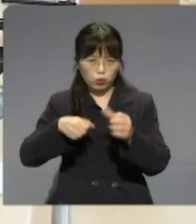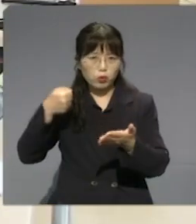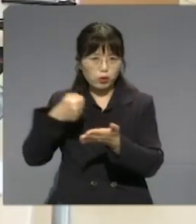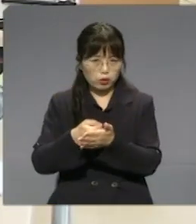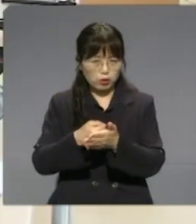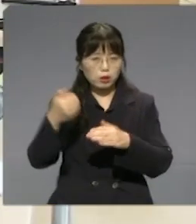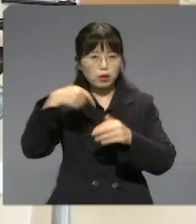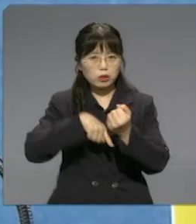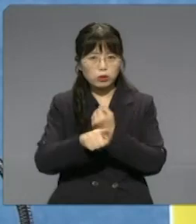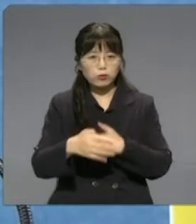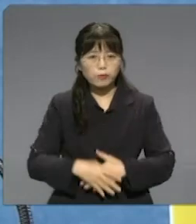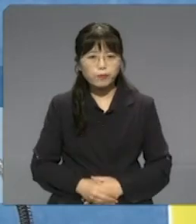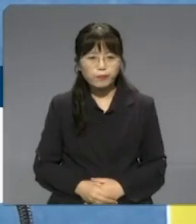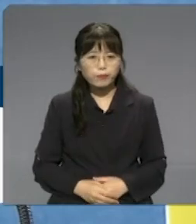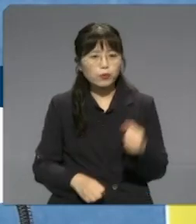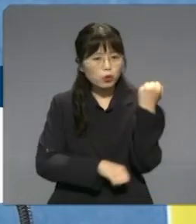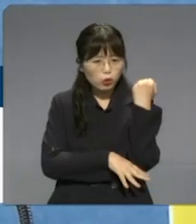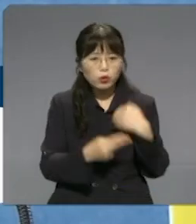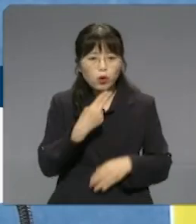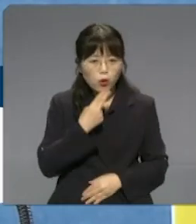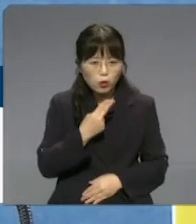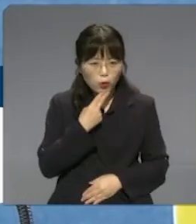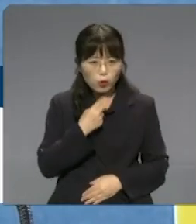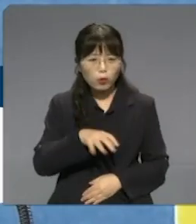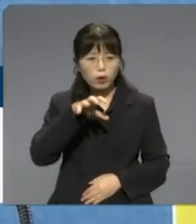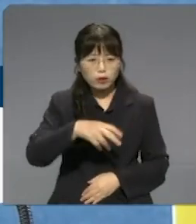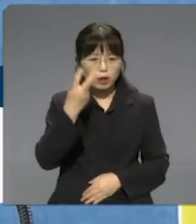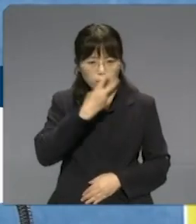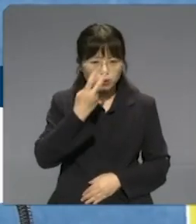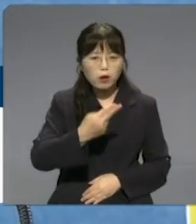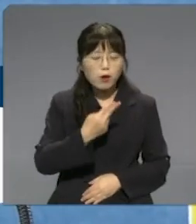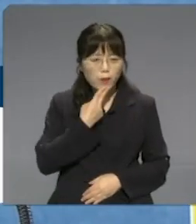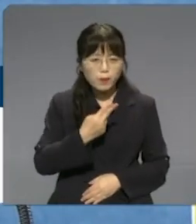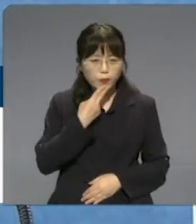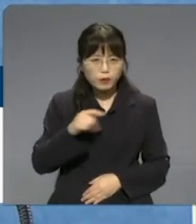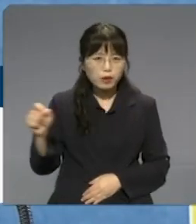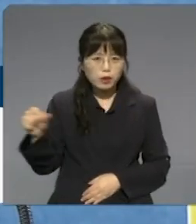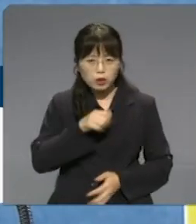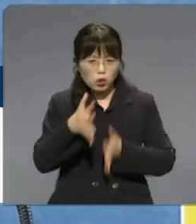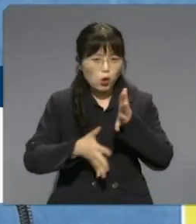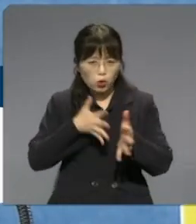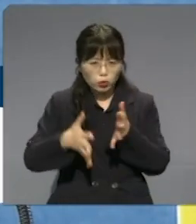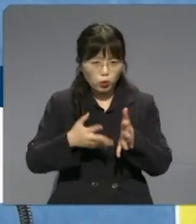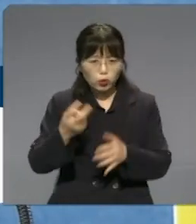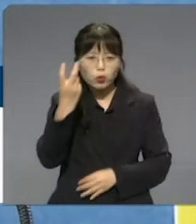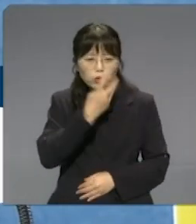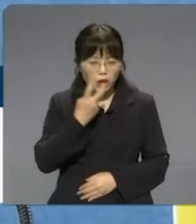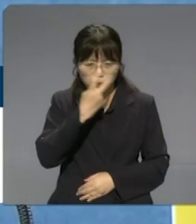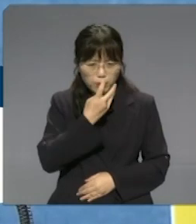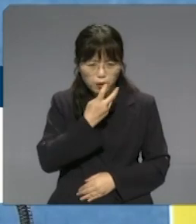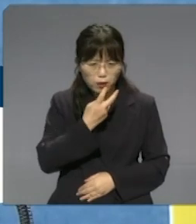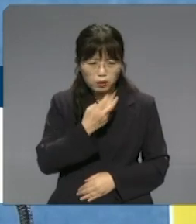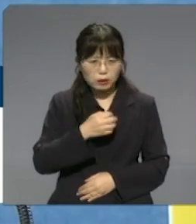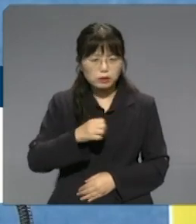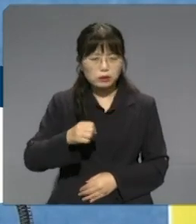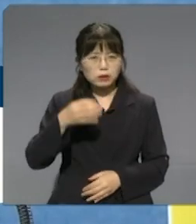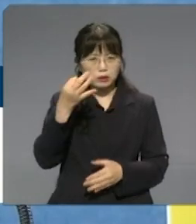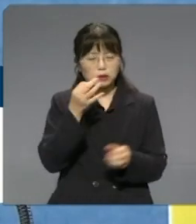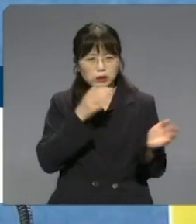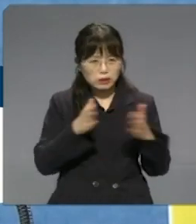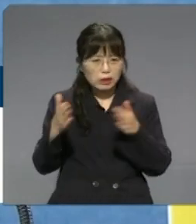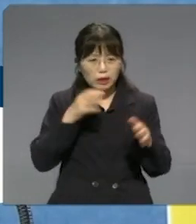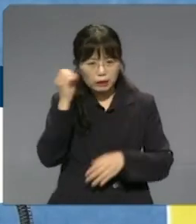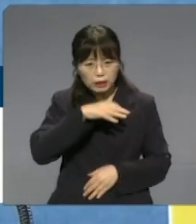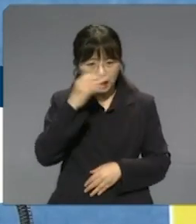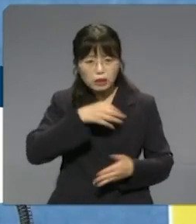것. 근거도 없고 현장 실사조차 하지 않는 졸속으로 심의하여